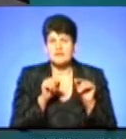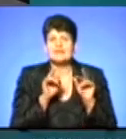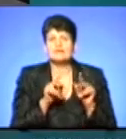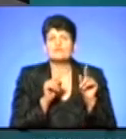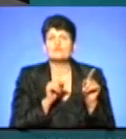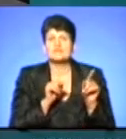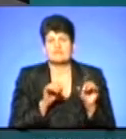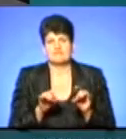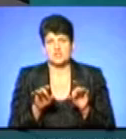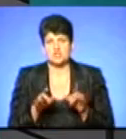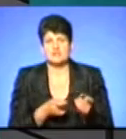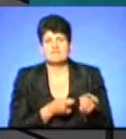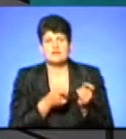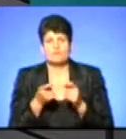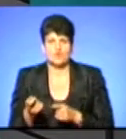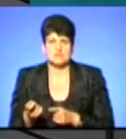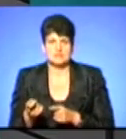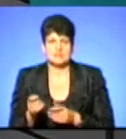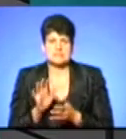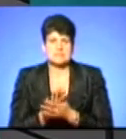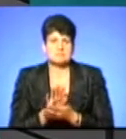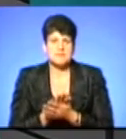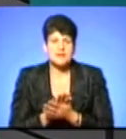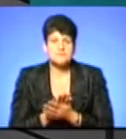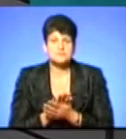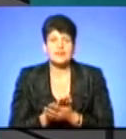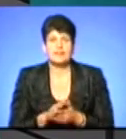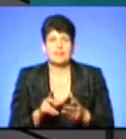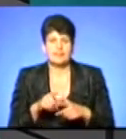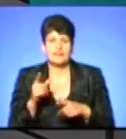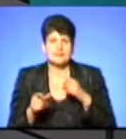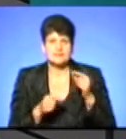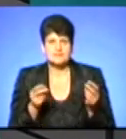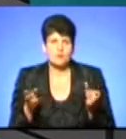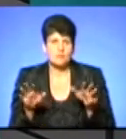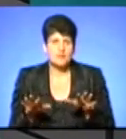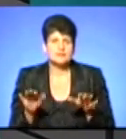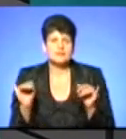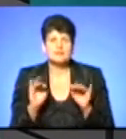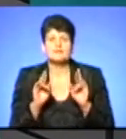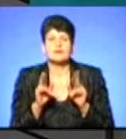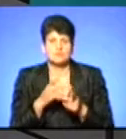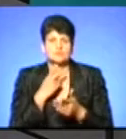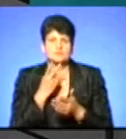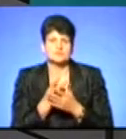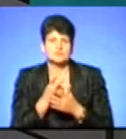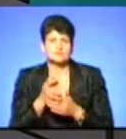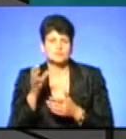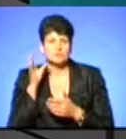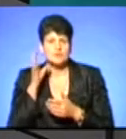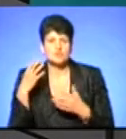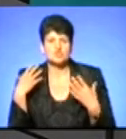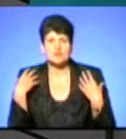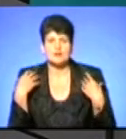вирішили вивозити сміття, власне, листя опали, яким чином. Давайте почуємо начальника